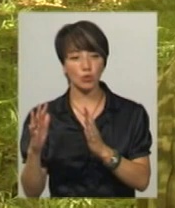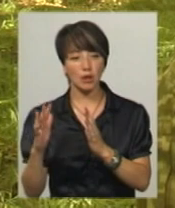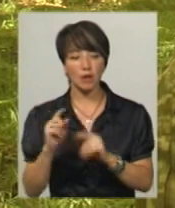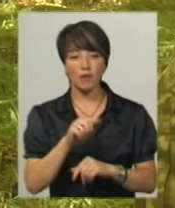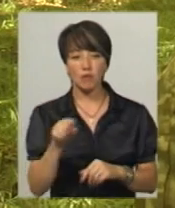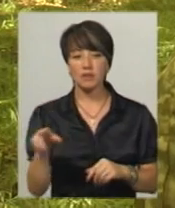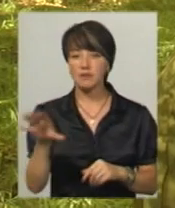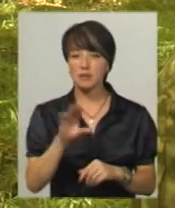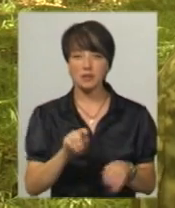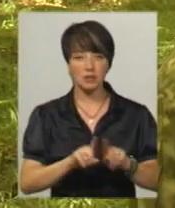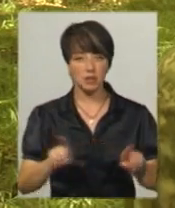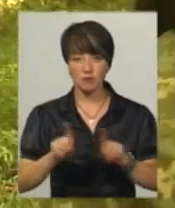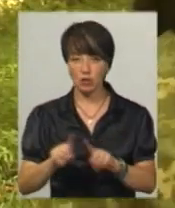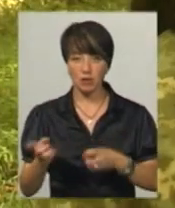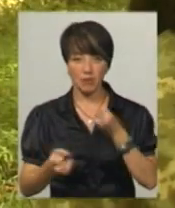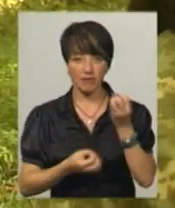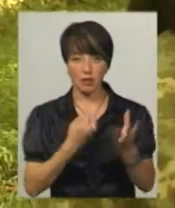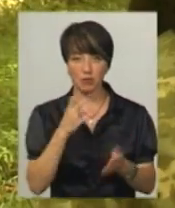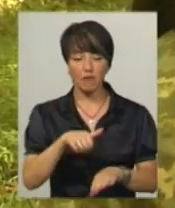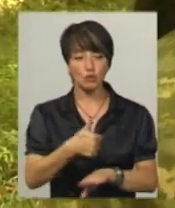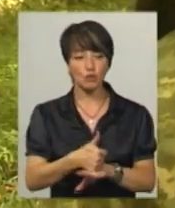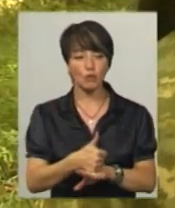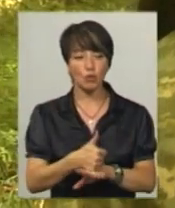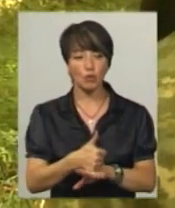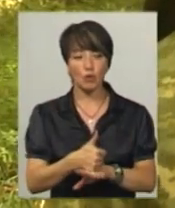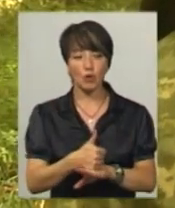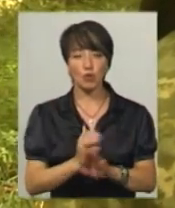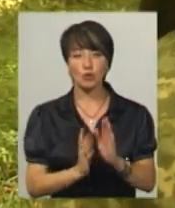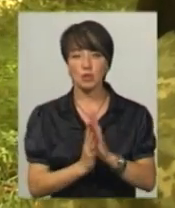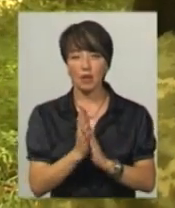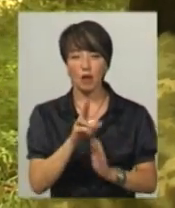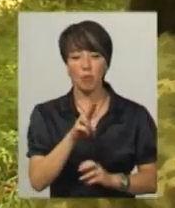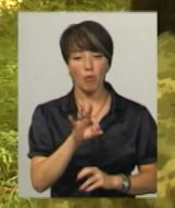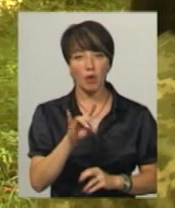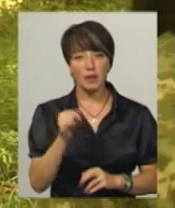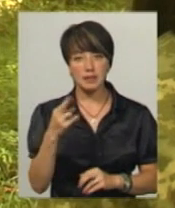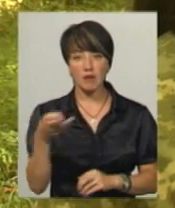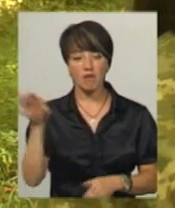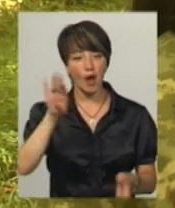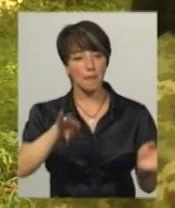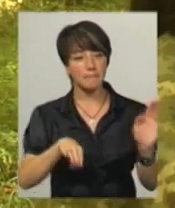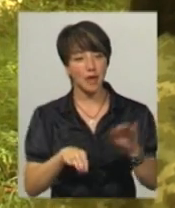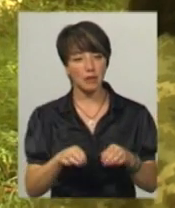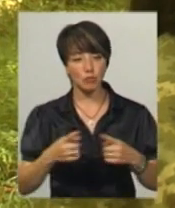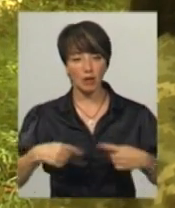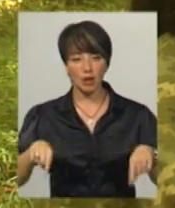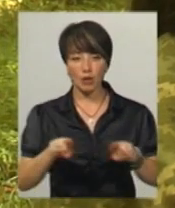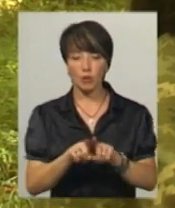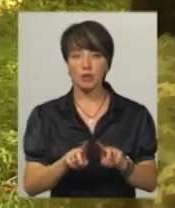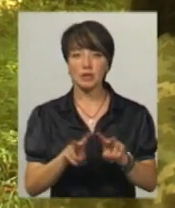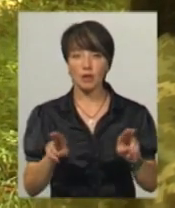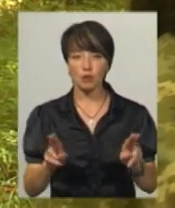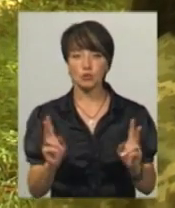Вони є всі надзвичайними квітами. В основному зростає на Поліссі, в Карпатському регіоні, також